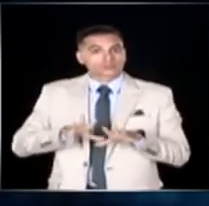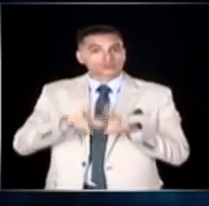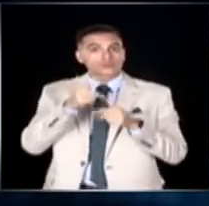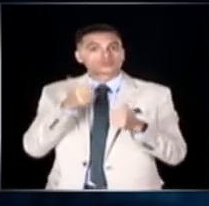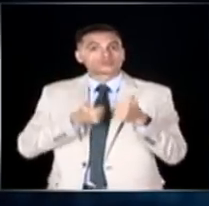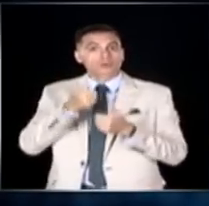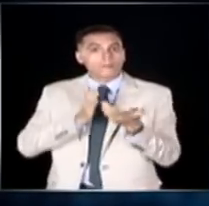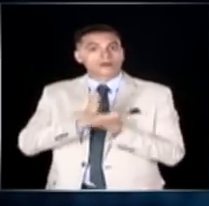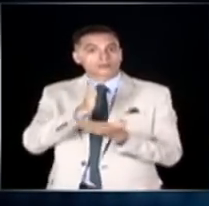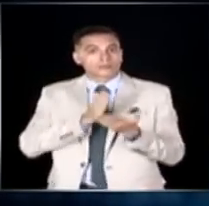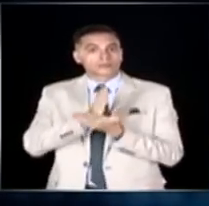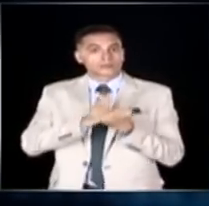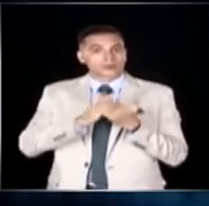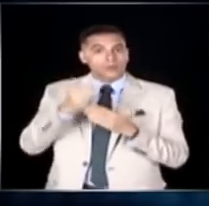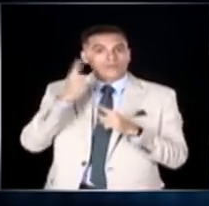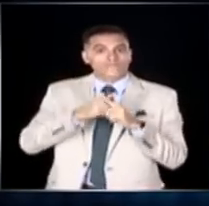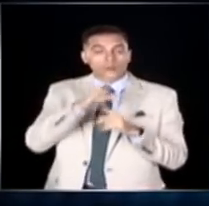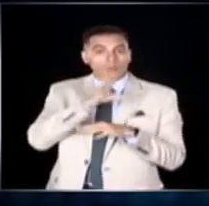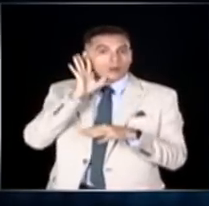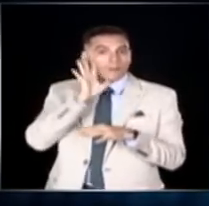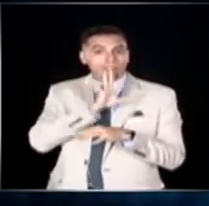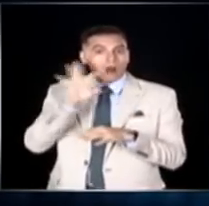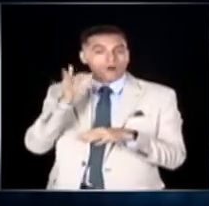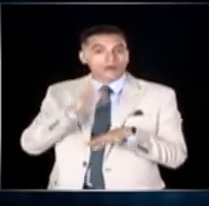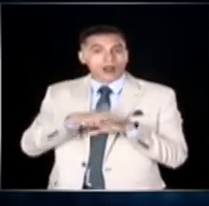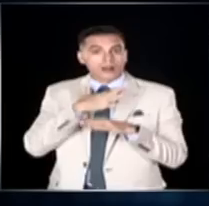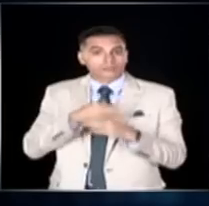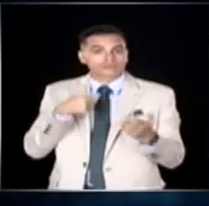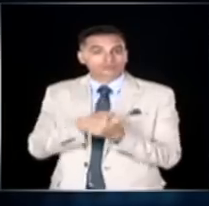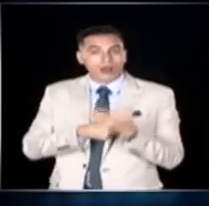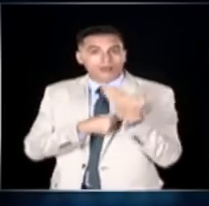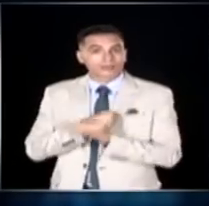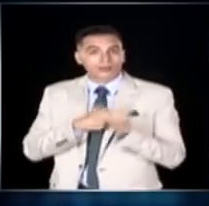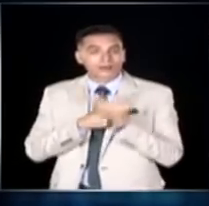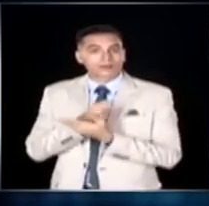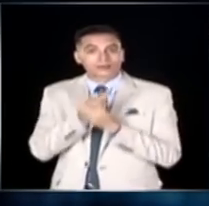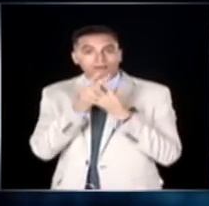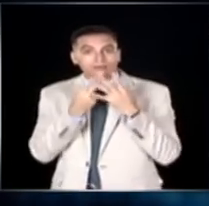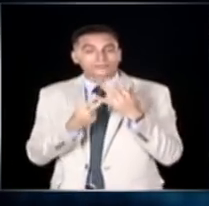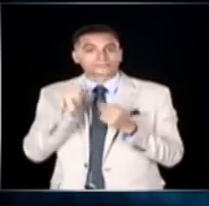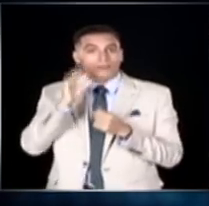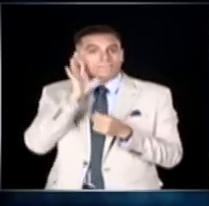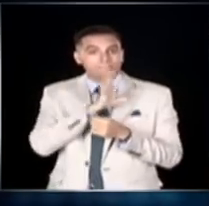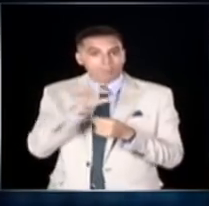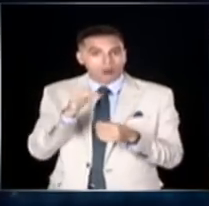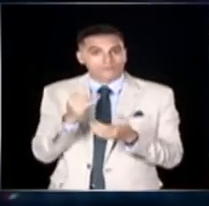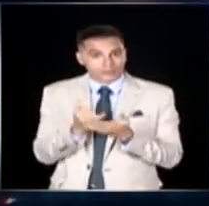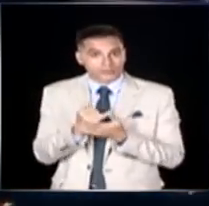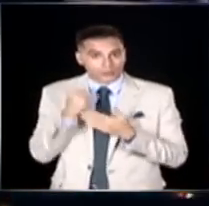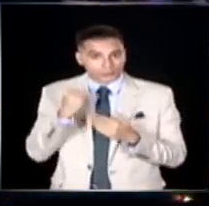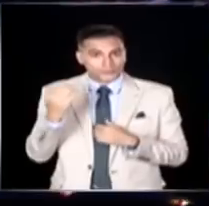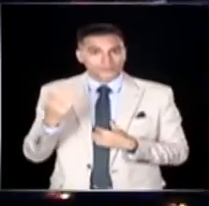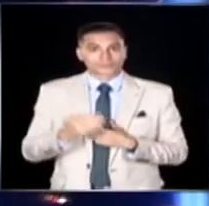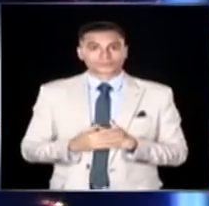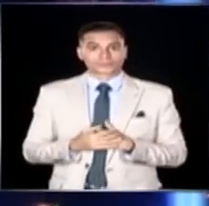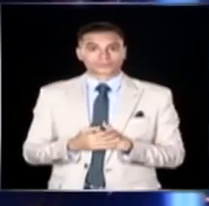المسابقات والمناسبات، ونالت العديد من الأوسمة والشهادات في كافة المجالات والأنشطة.